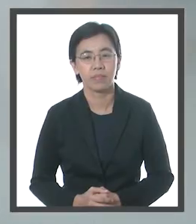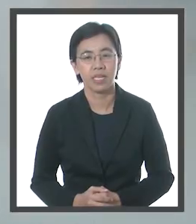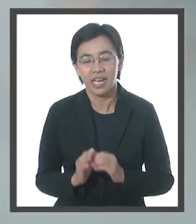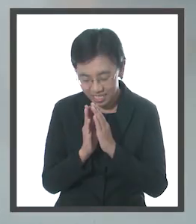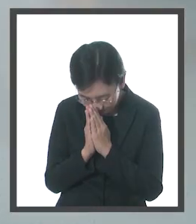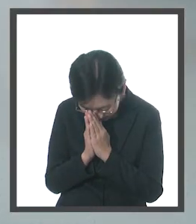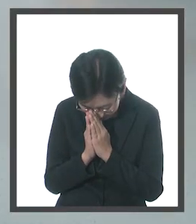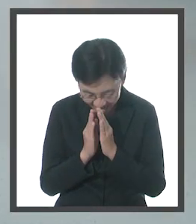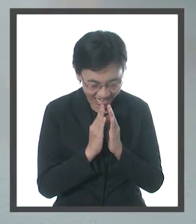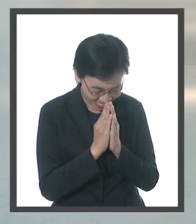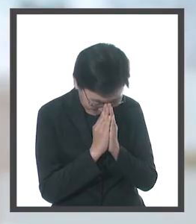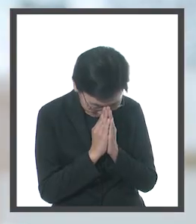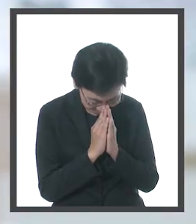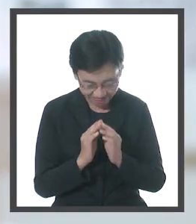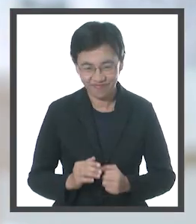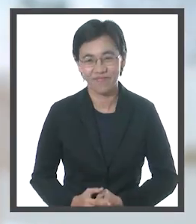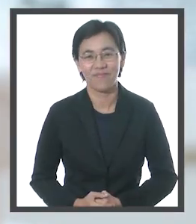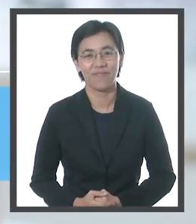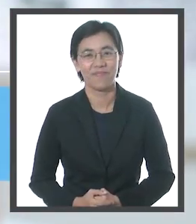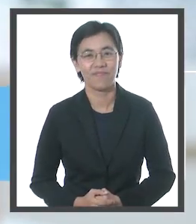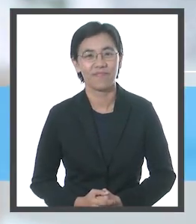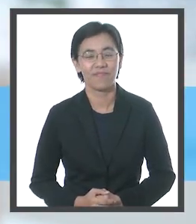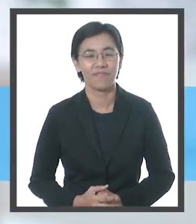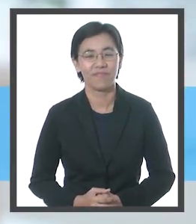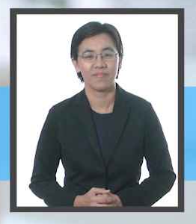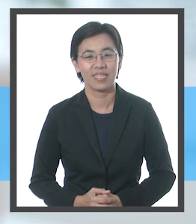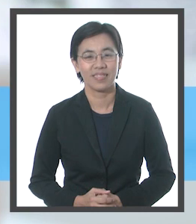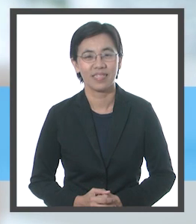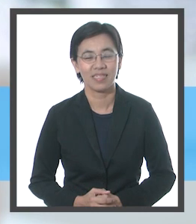สวัสดีค่ะดร.สิงห์